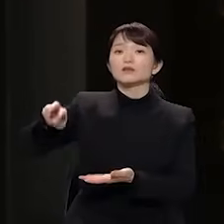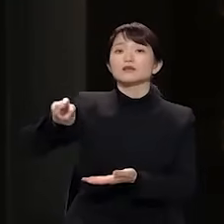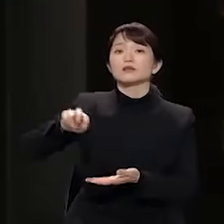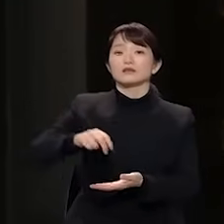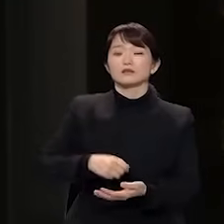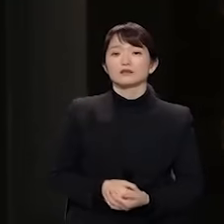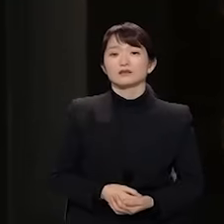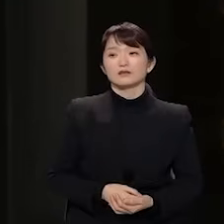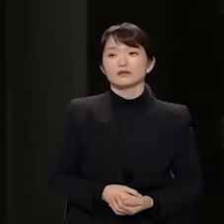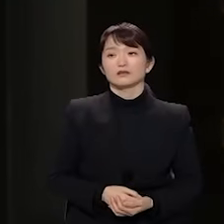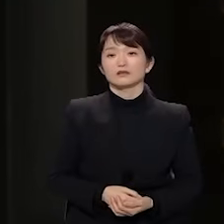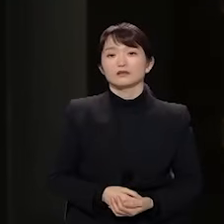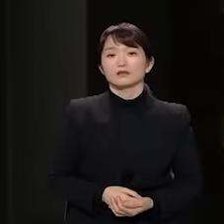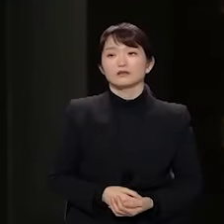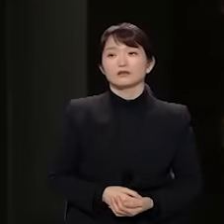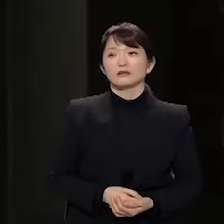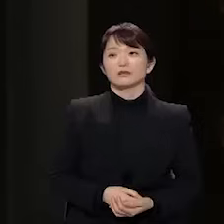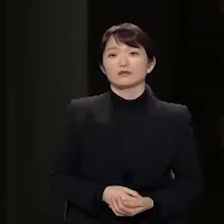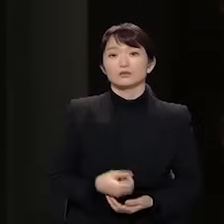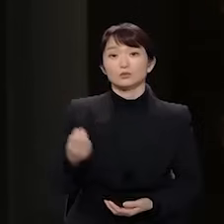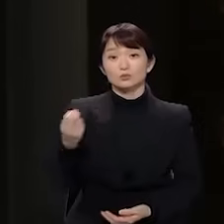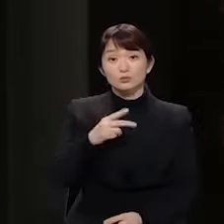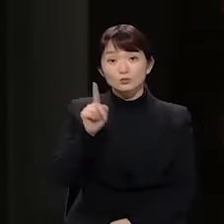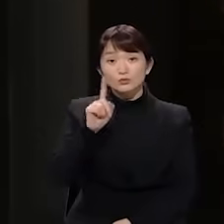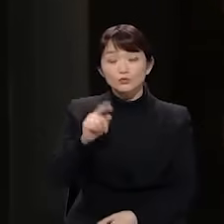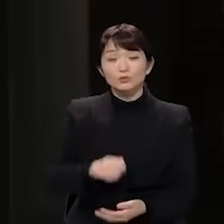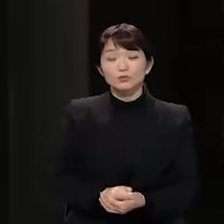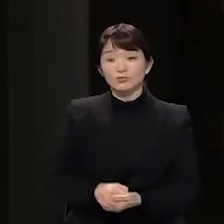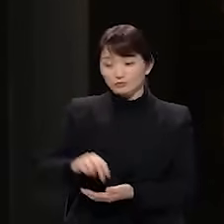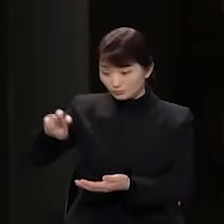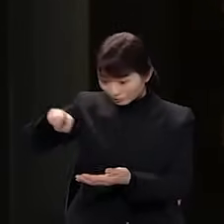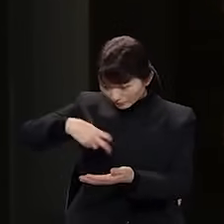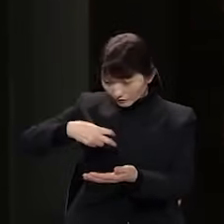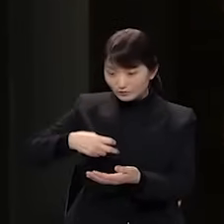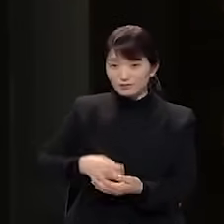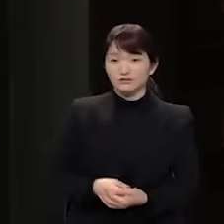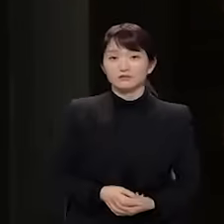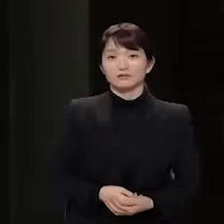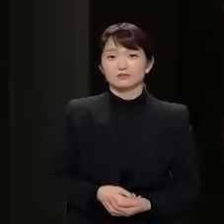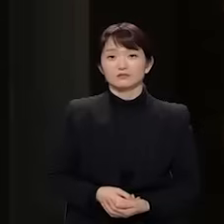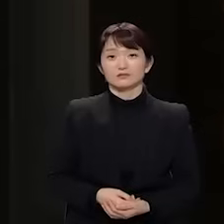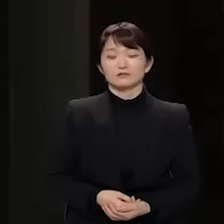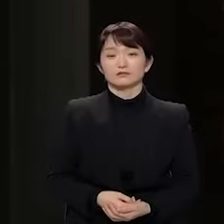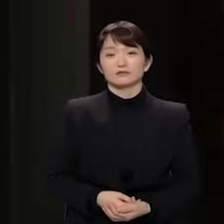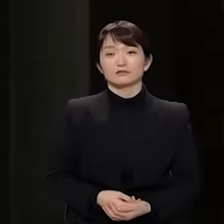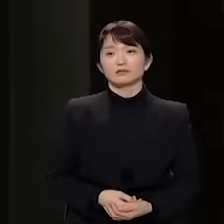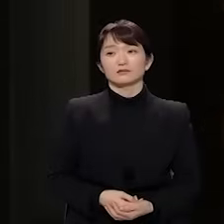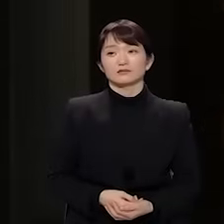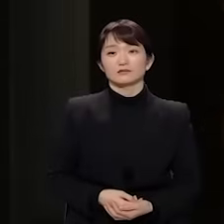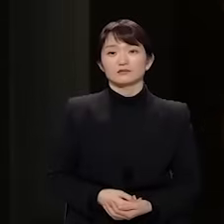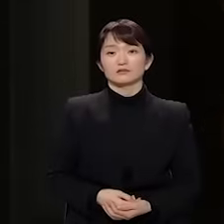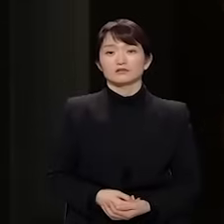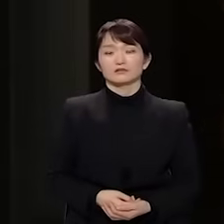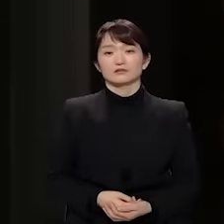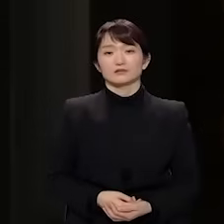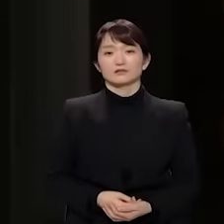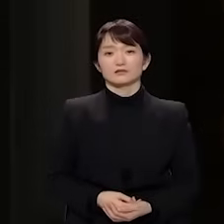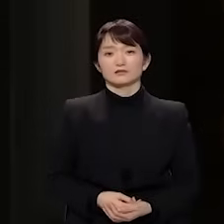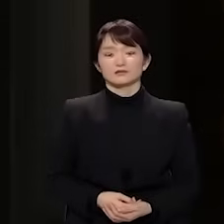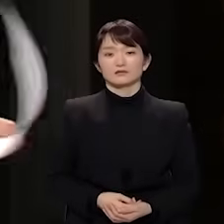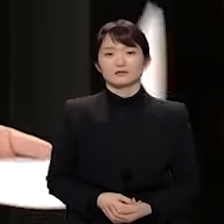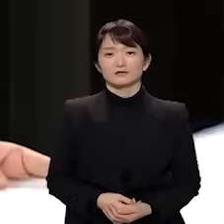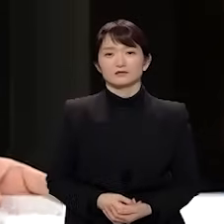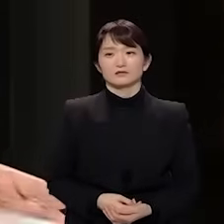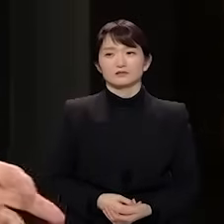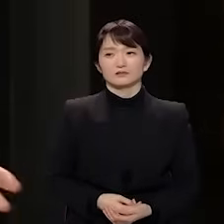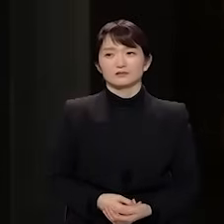자 그런데 아 또 피드백이 왔다는 겁니다 계속 들어보시죠 아 체크포인트 짚어보죠 체크포인트